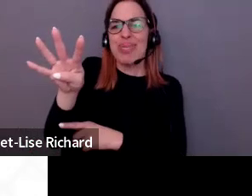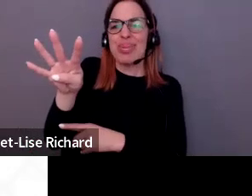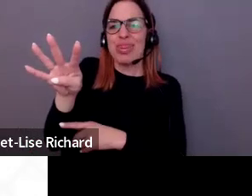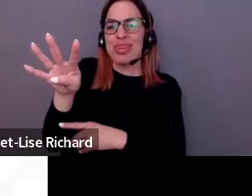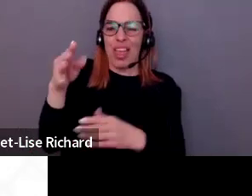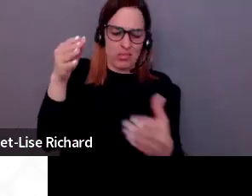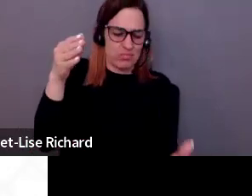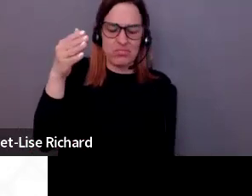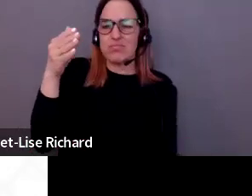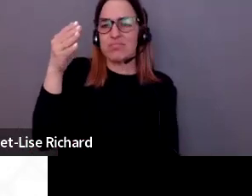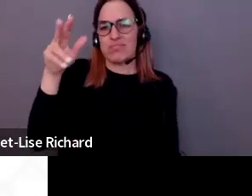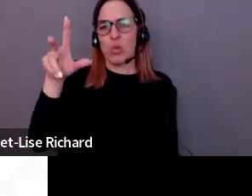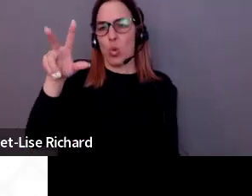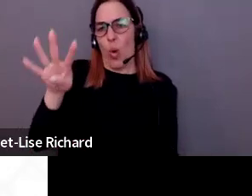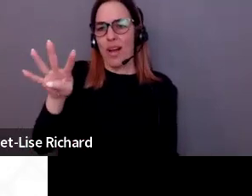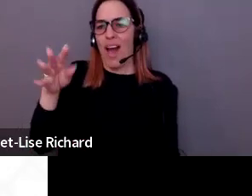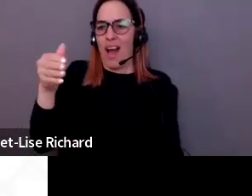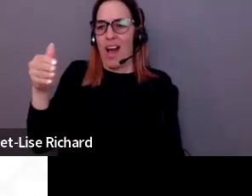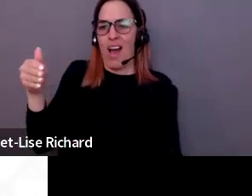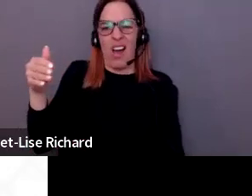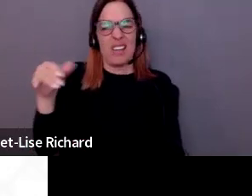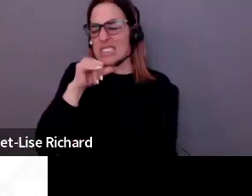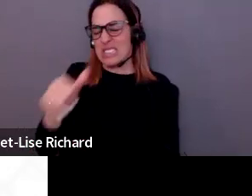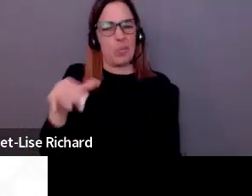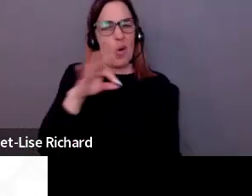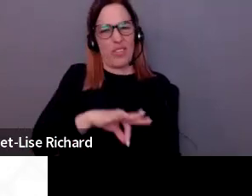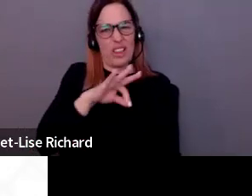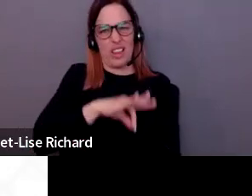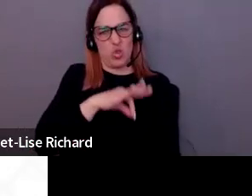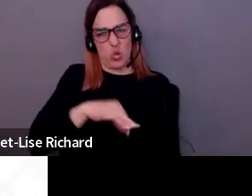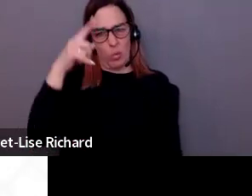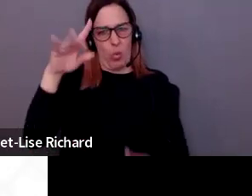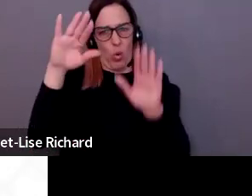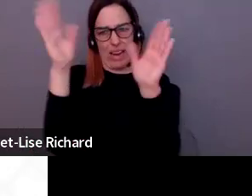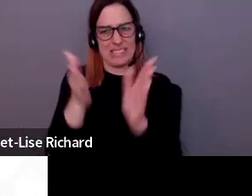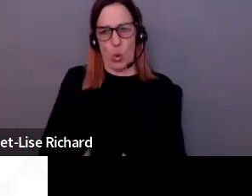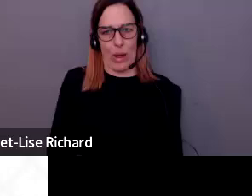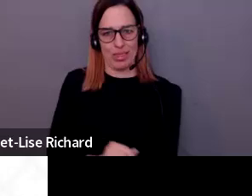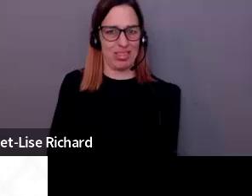en bas du genou, là. Ça ne vient pas avantager notre silhouette.